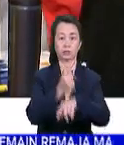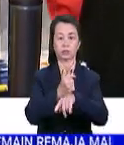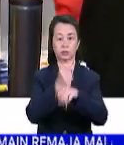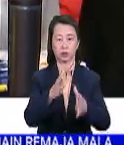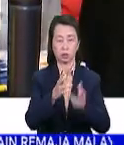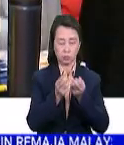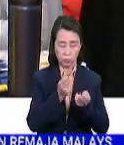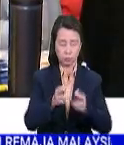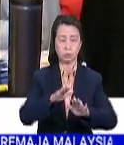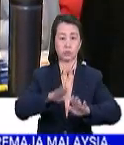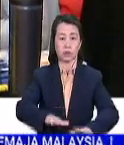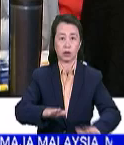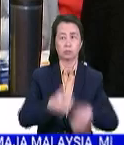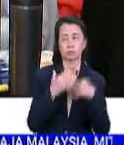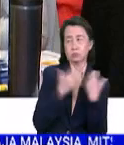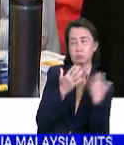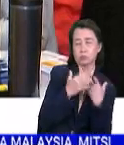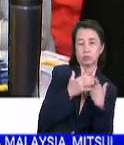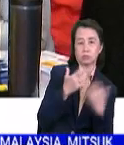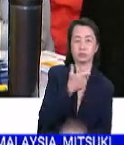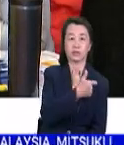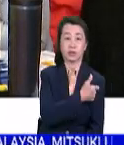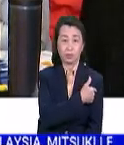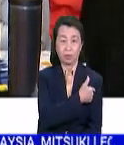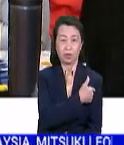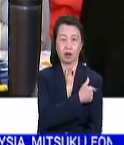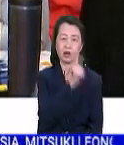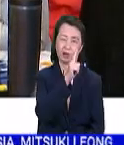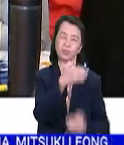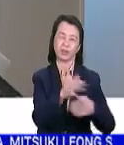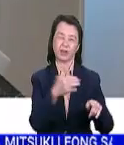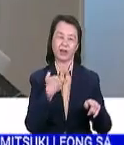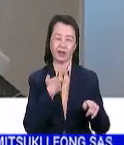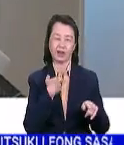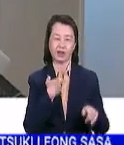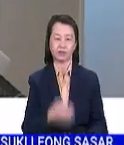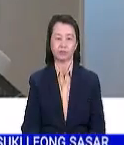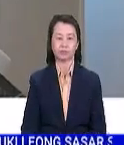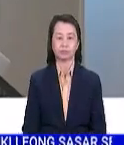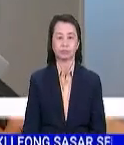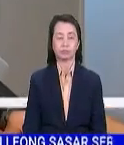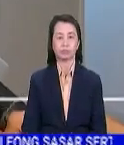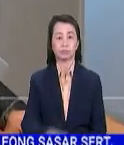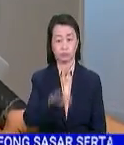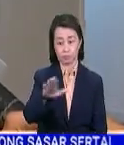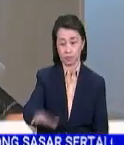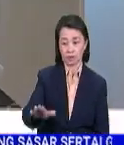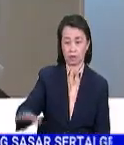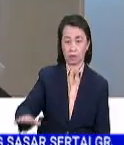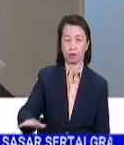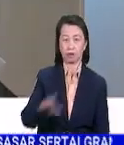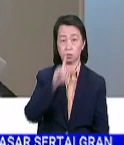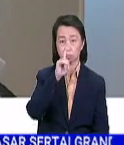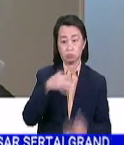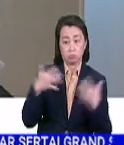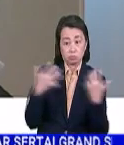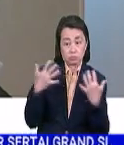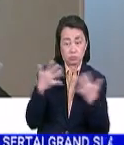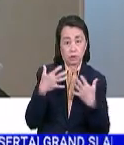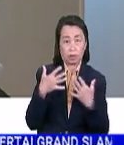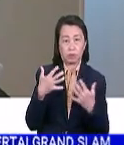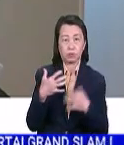untuk menguruskan kanak-kanak yang takut menerima suntikan. So kalau ada kanak-kanak yang memang takut ke nervous ke